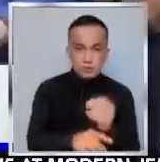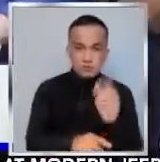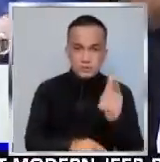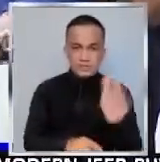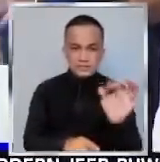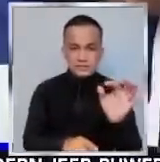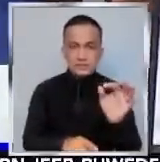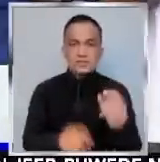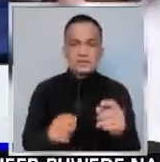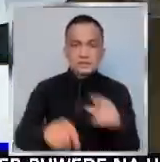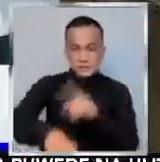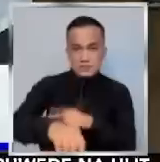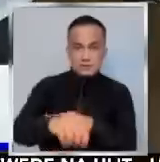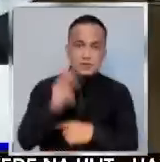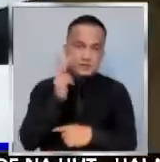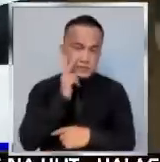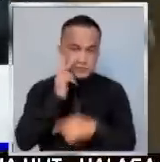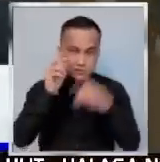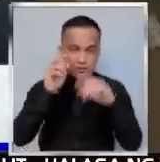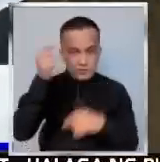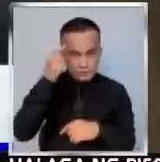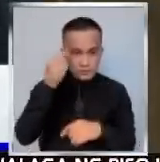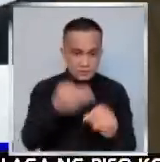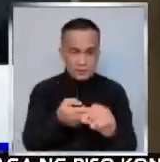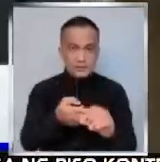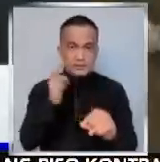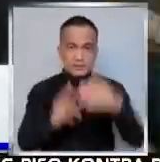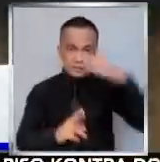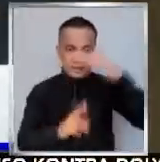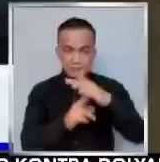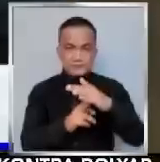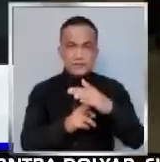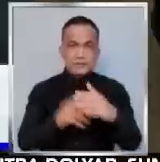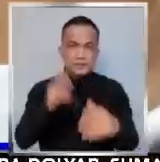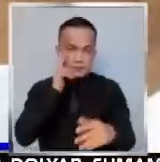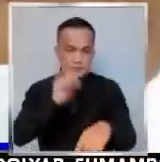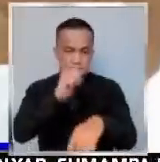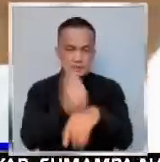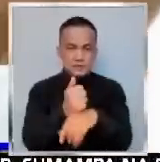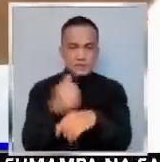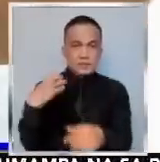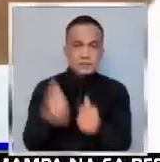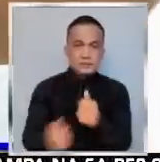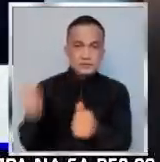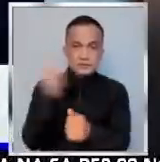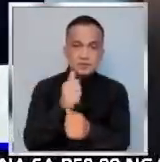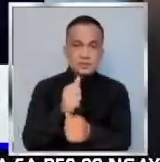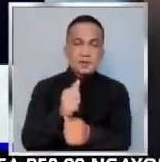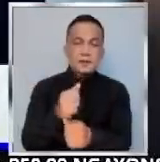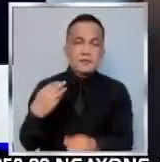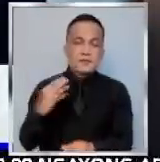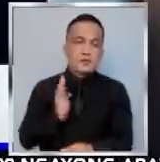ng Duterte Administration. Nang mag-retire ay itinalaga ni dating Pangulong Duterte bilang Chairman at Member of the Board of Trustees ng